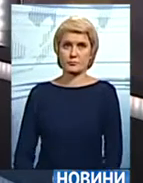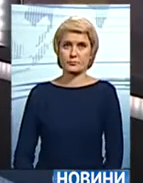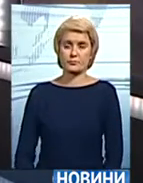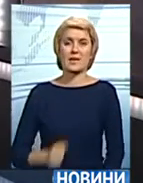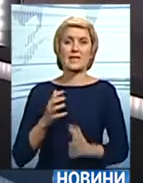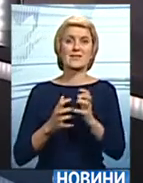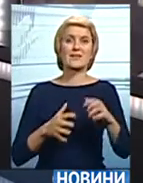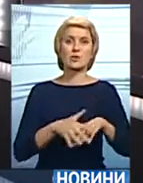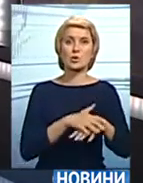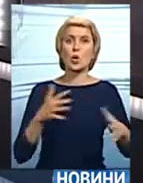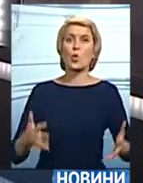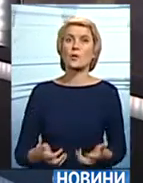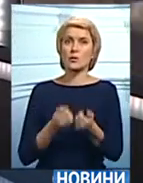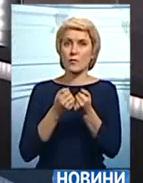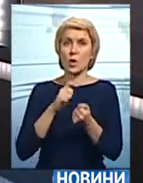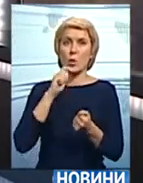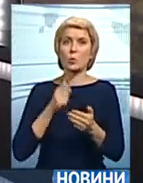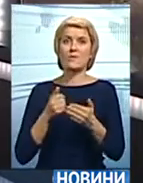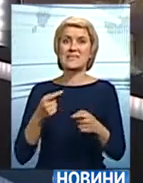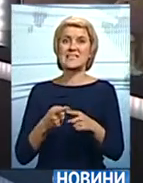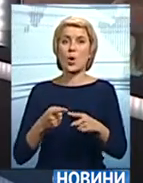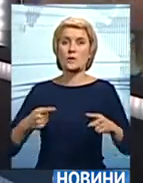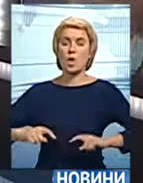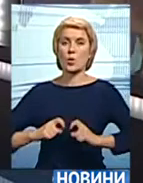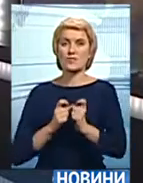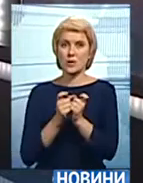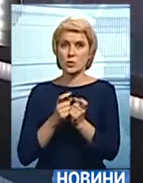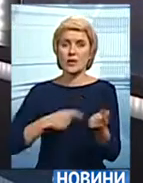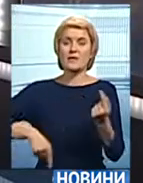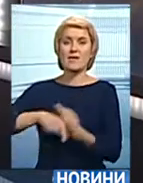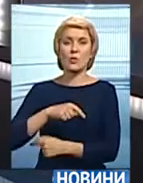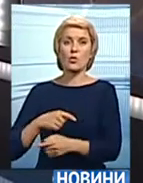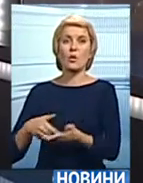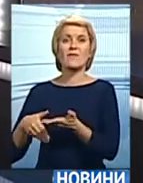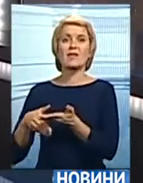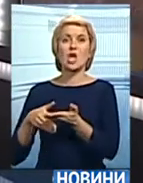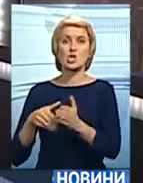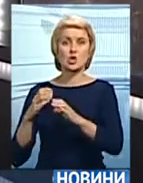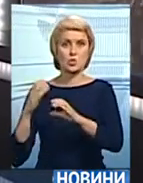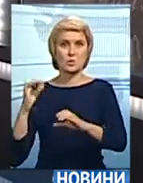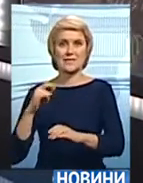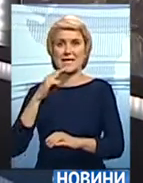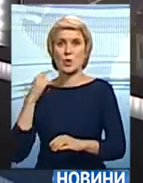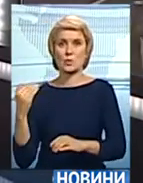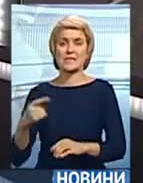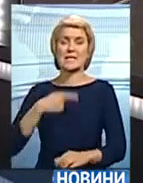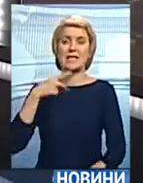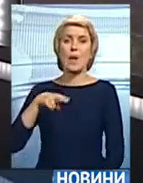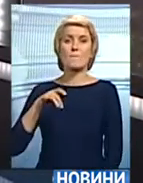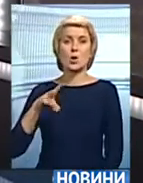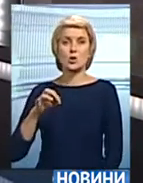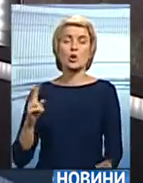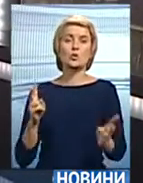Світова спільнота врятувала Україну від загострення конфлікту навколо гуманітарного вантажу з Росії. Так сказав президент Петро Порошенко на зустрічі з